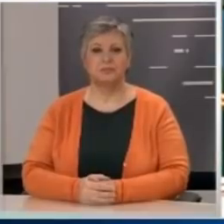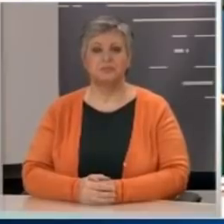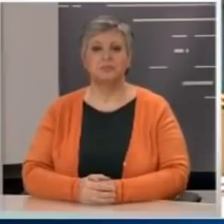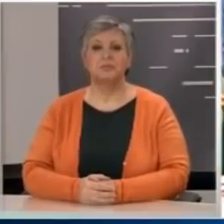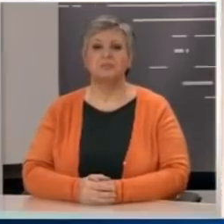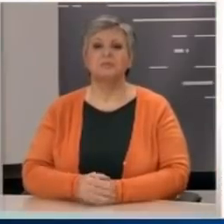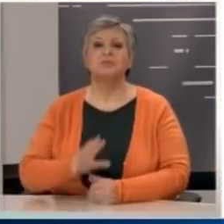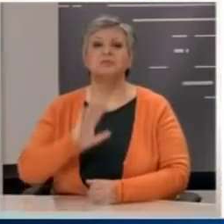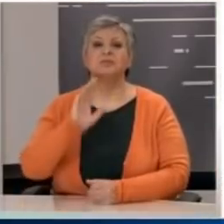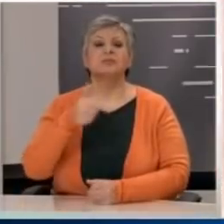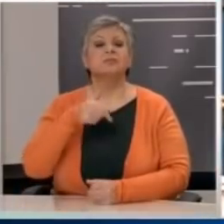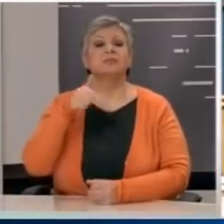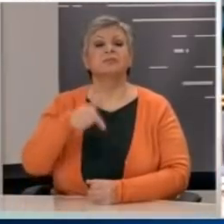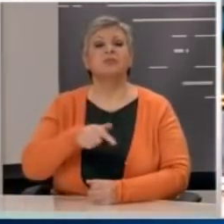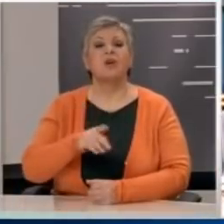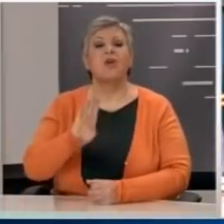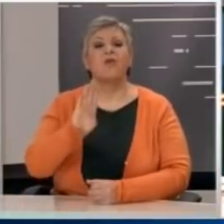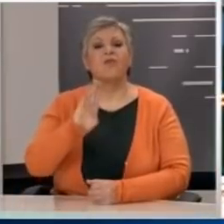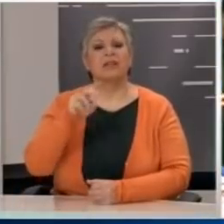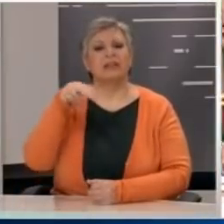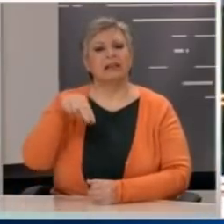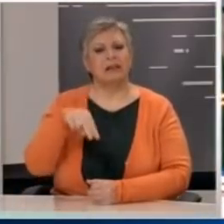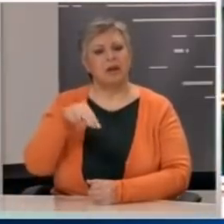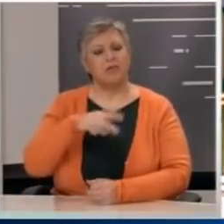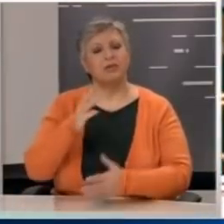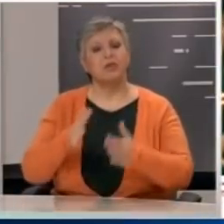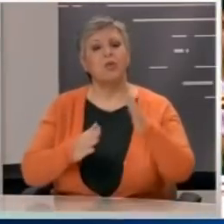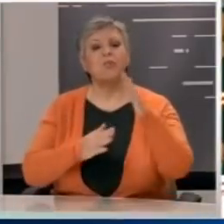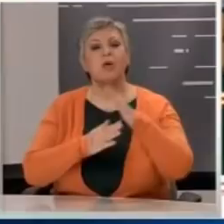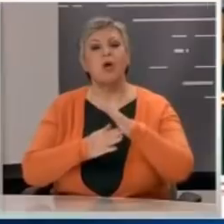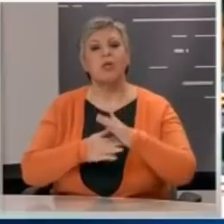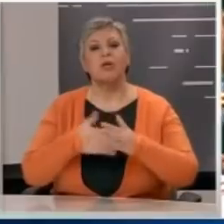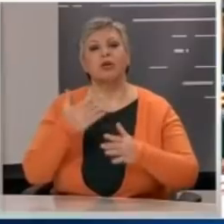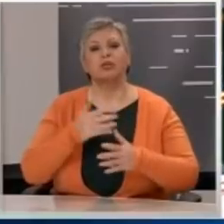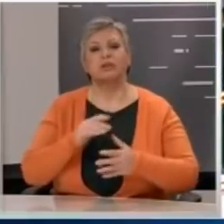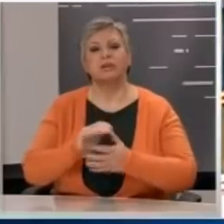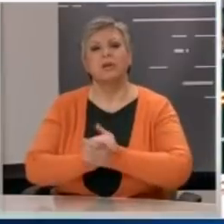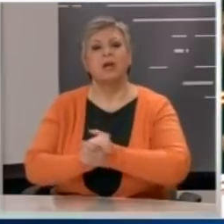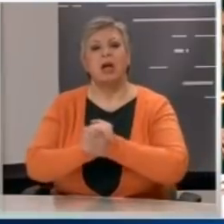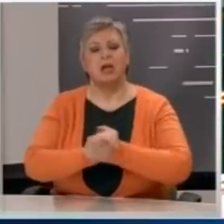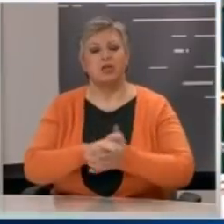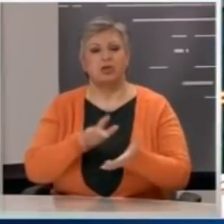Ο κ. Βασίλης Λεβέντης, πρόεδρος της Ένωσης Κεντρών, έχει το λόγο για 15 λεπτά.